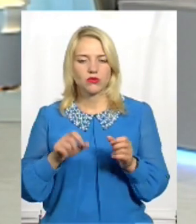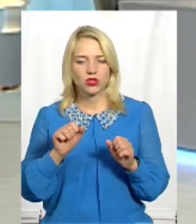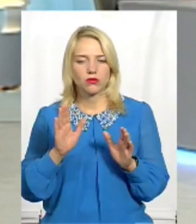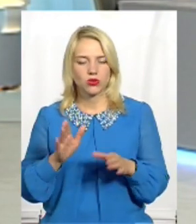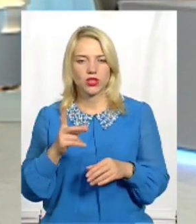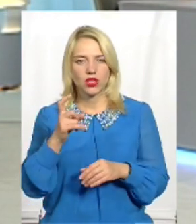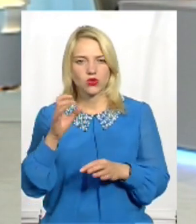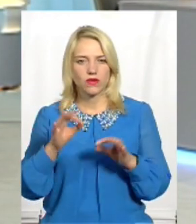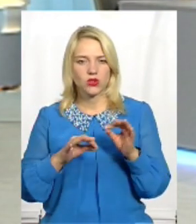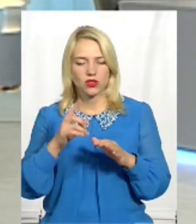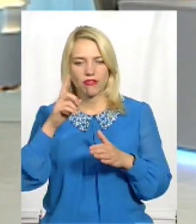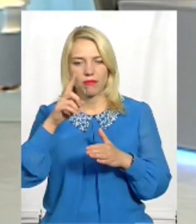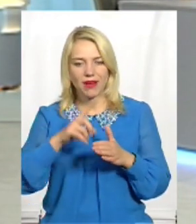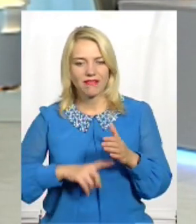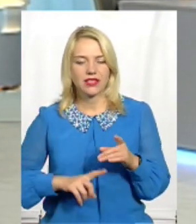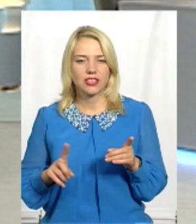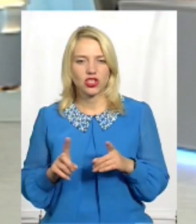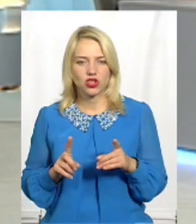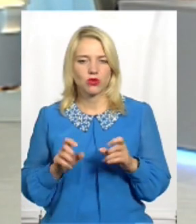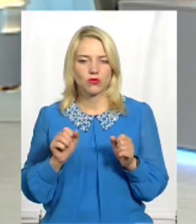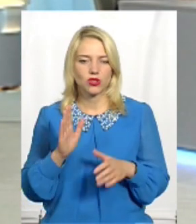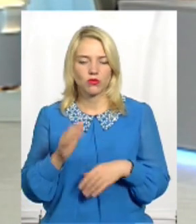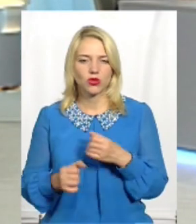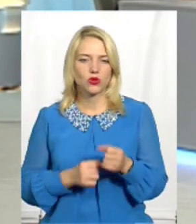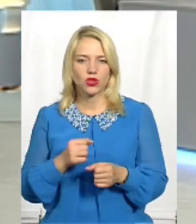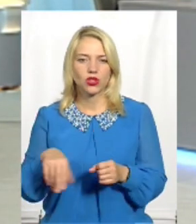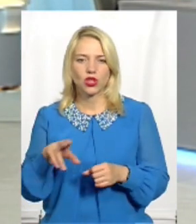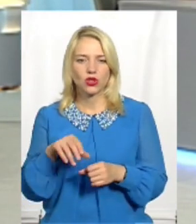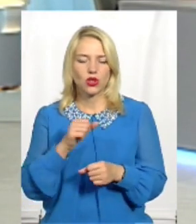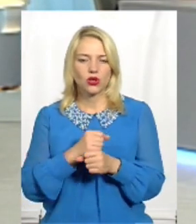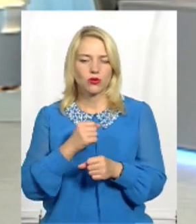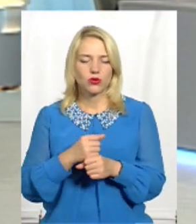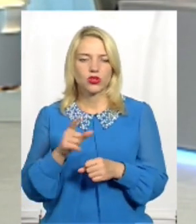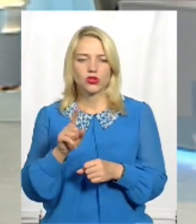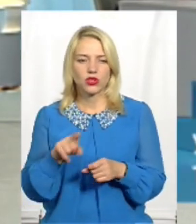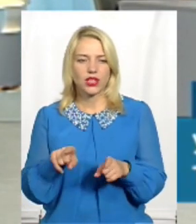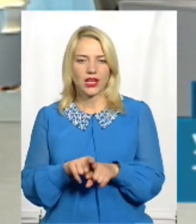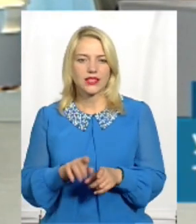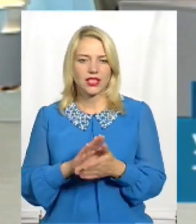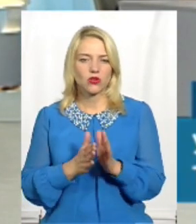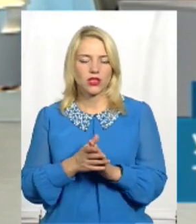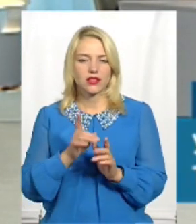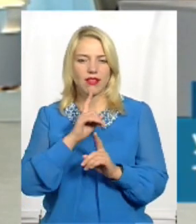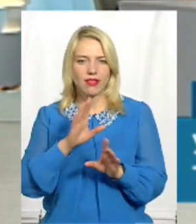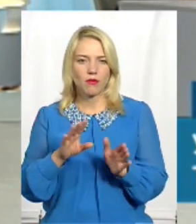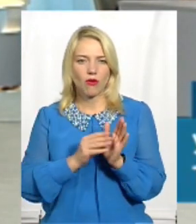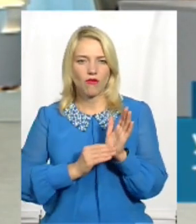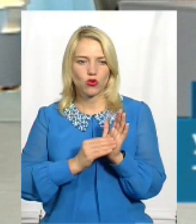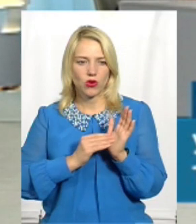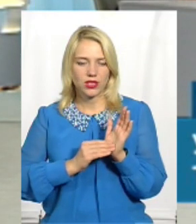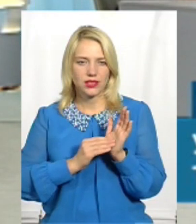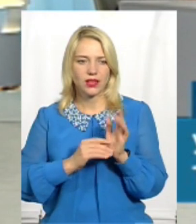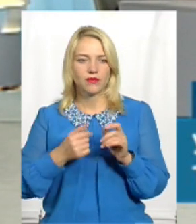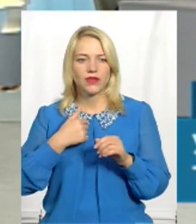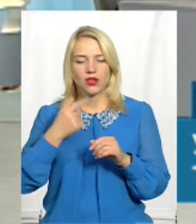на 100% впевненим, що можна буде доїхати до роботи, що така ситуація не повториться? Як